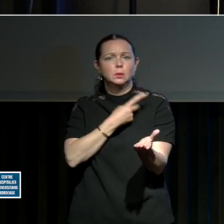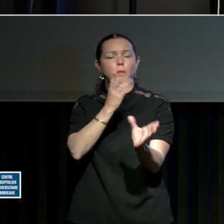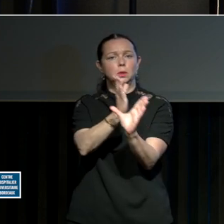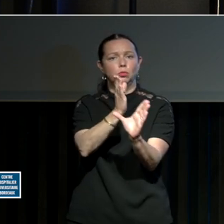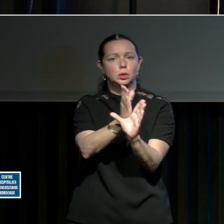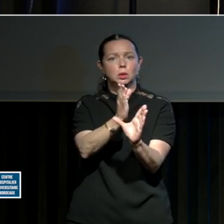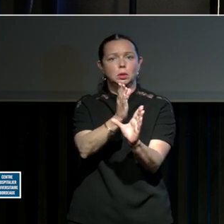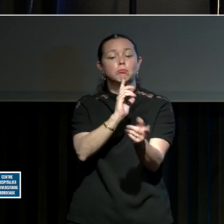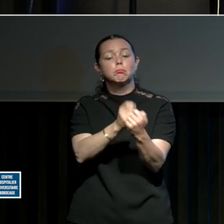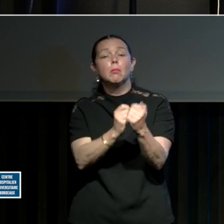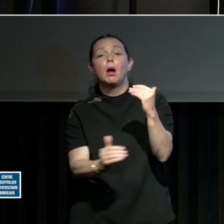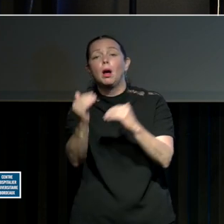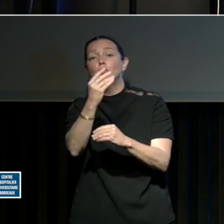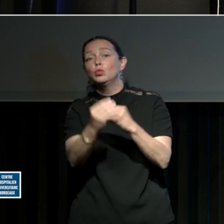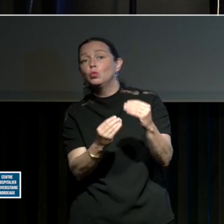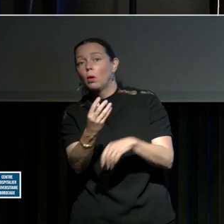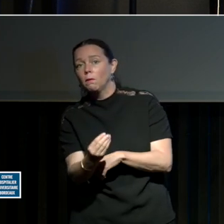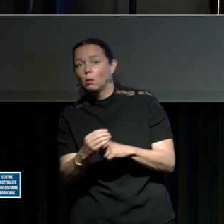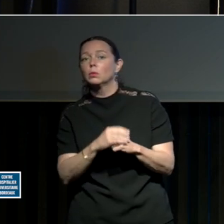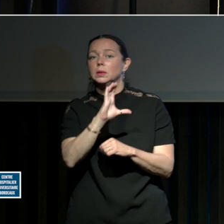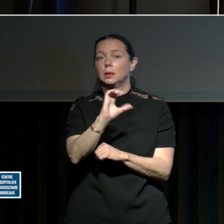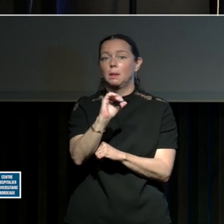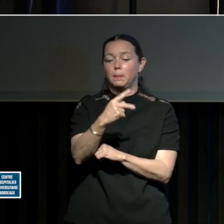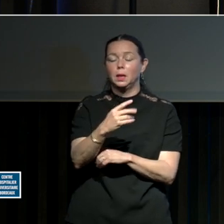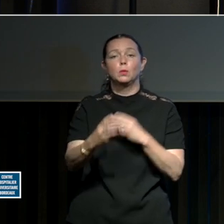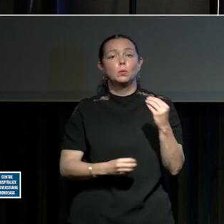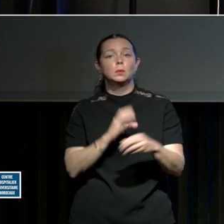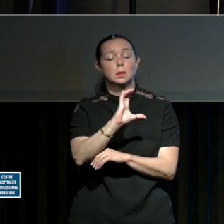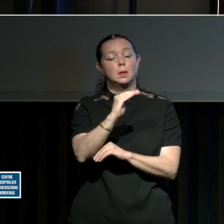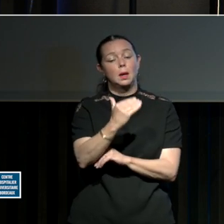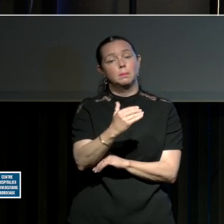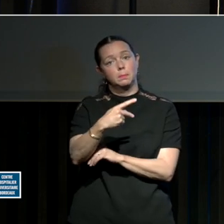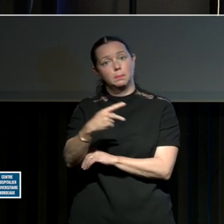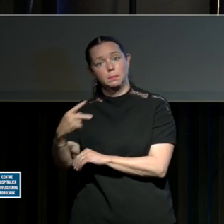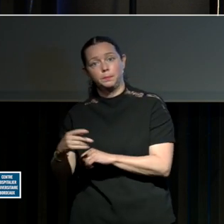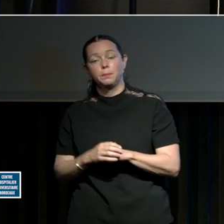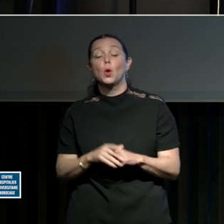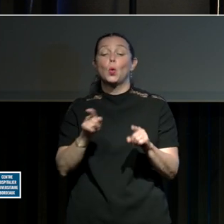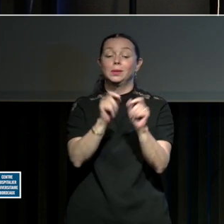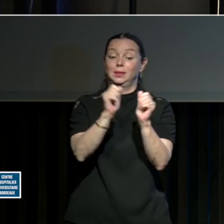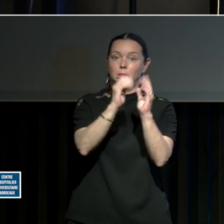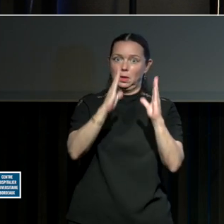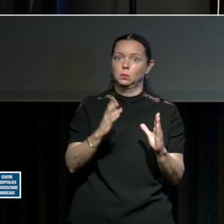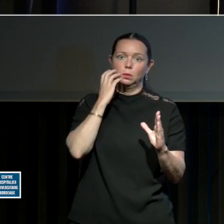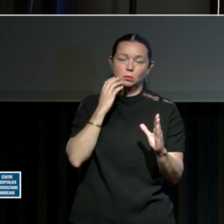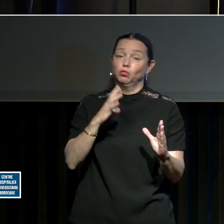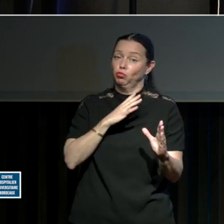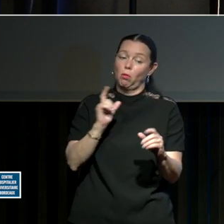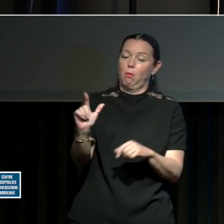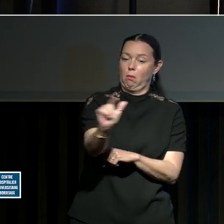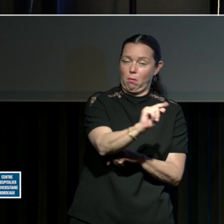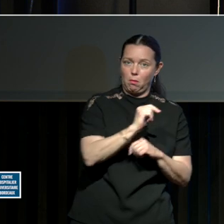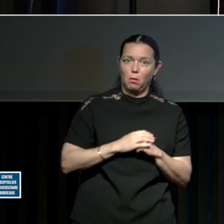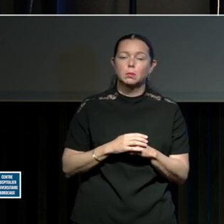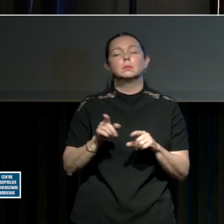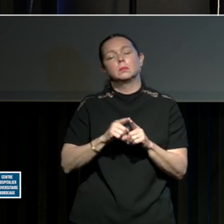adultes ou pour enfants, donc CMP, CMPP, et également les maisons des adolescents et, bien sûr, donc les services donc